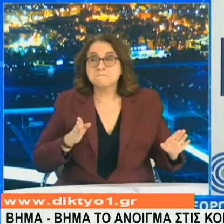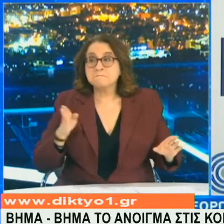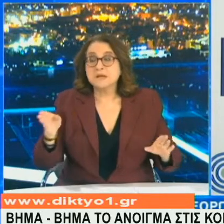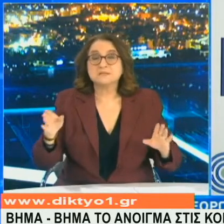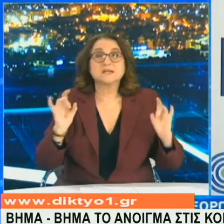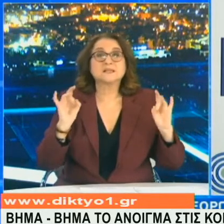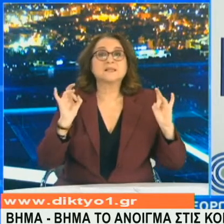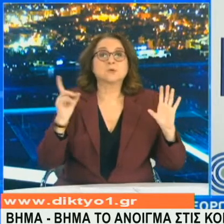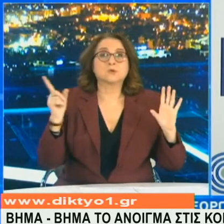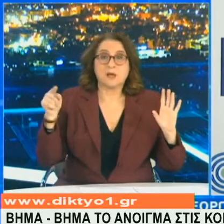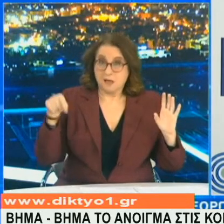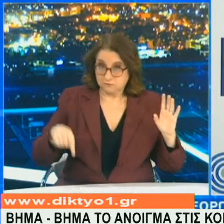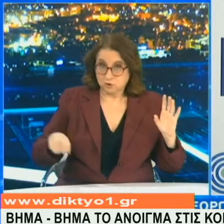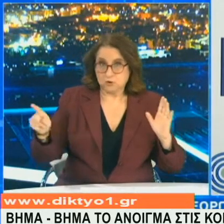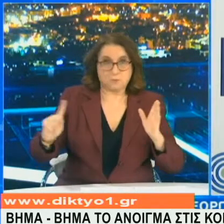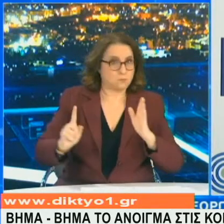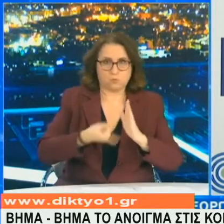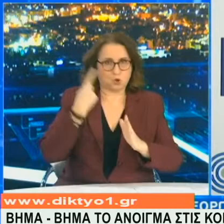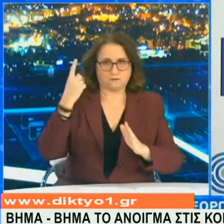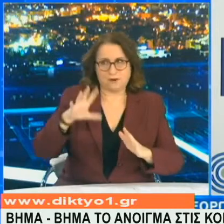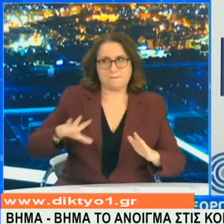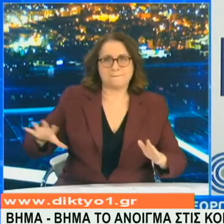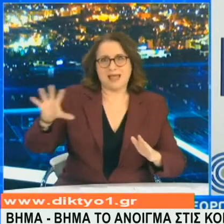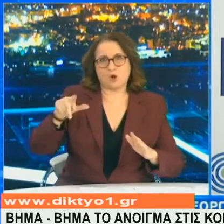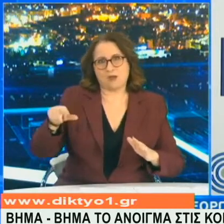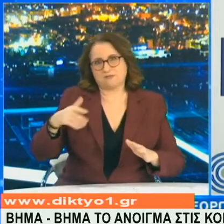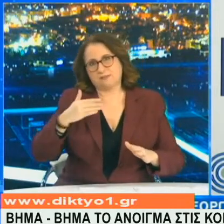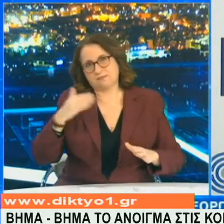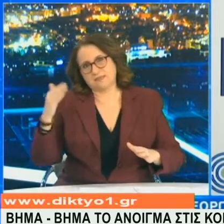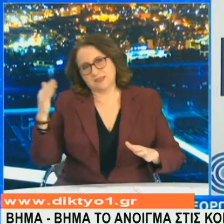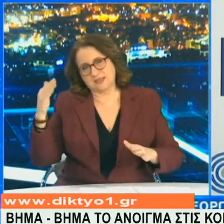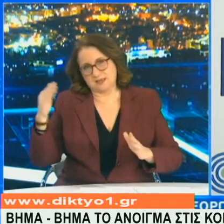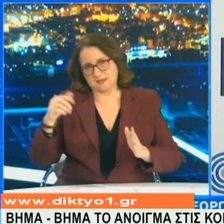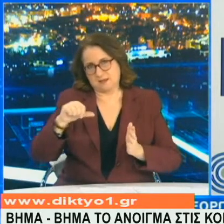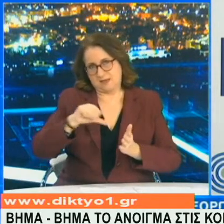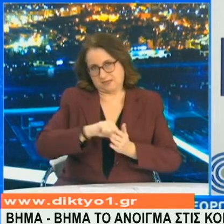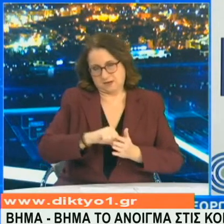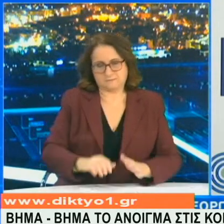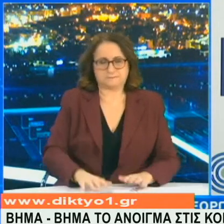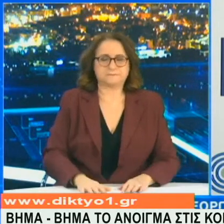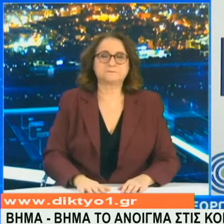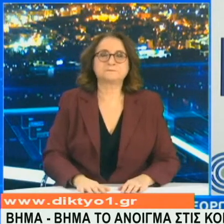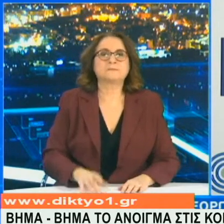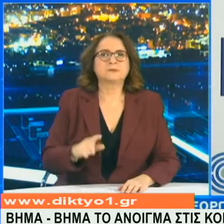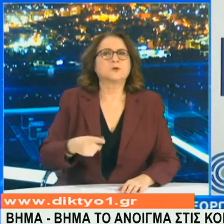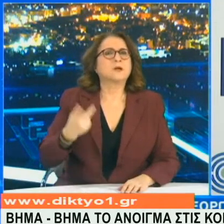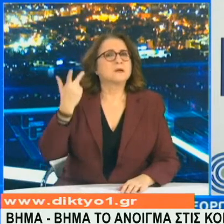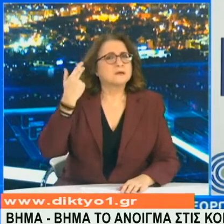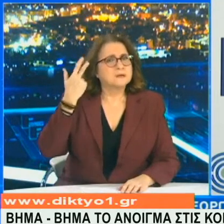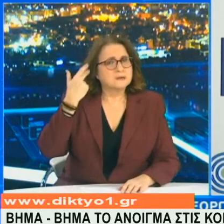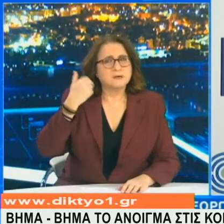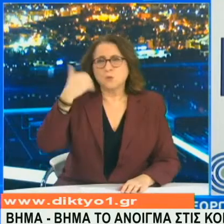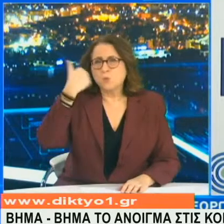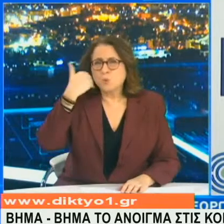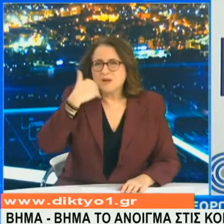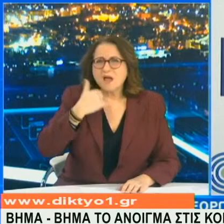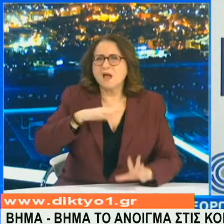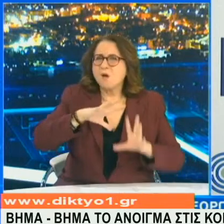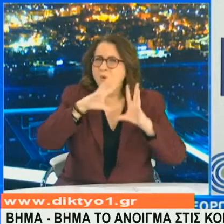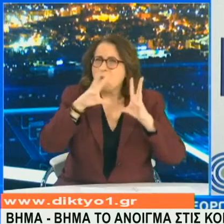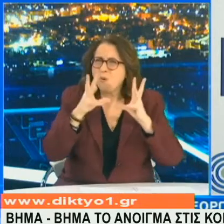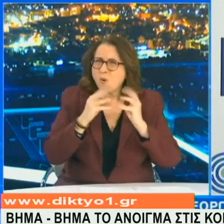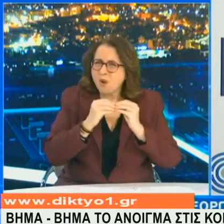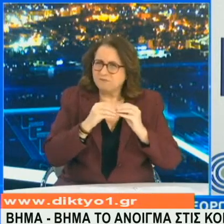αυτές τις περιοχές. Στις δραστηριότητες των κομμωτηρίων, κουρίων, κέντρων αισθητικής αλλά και στις